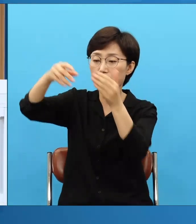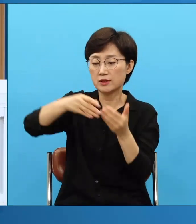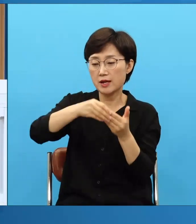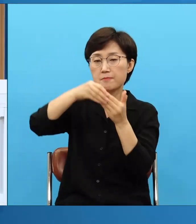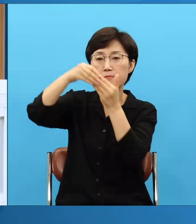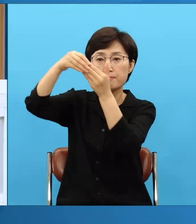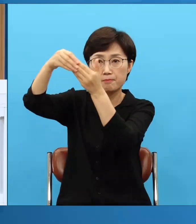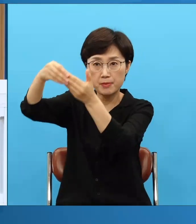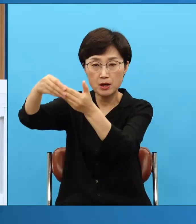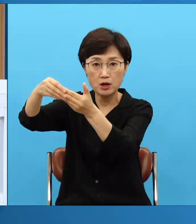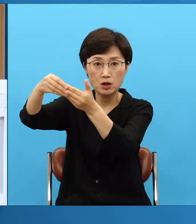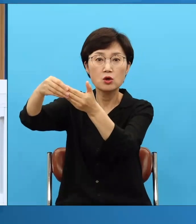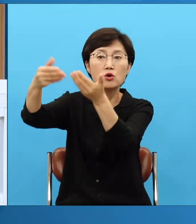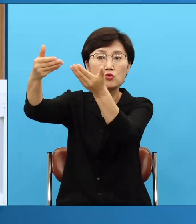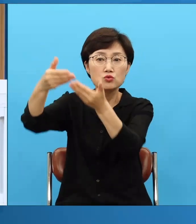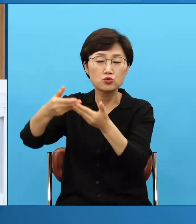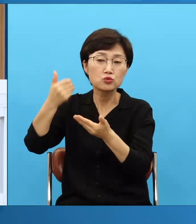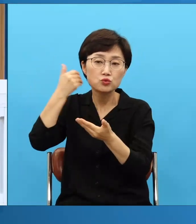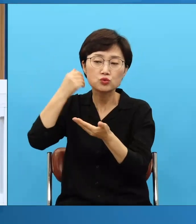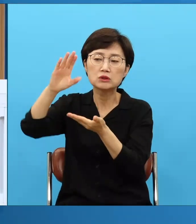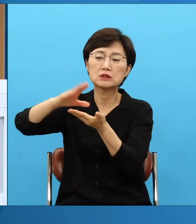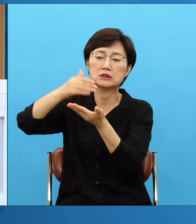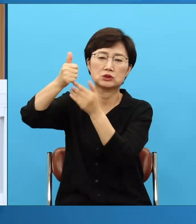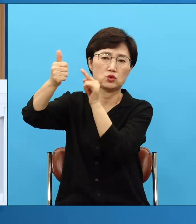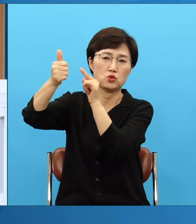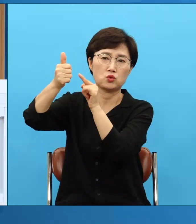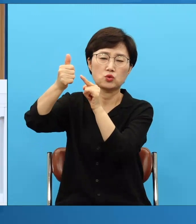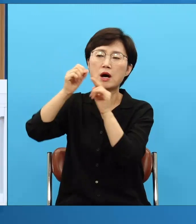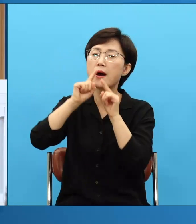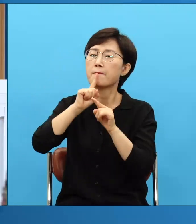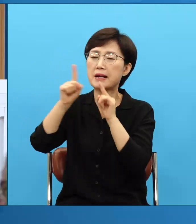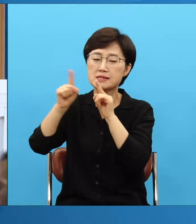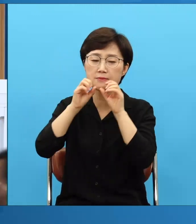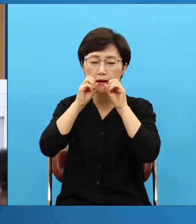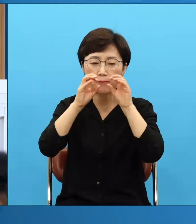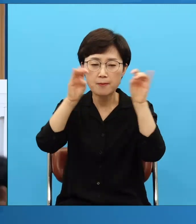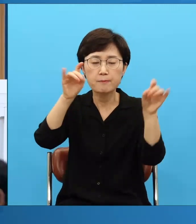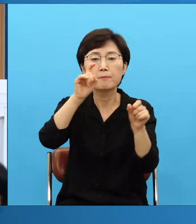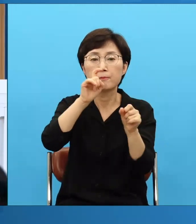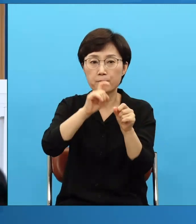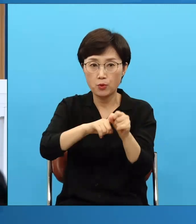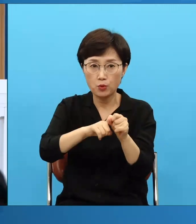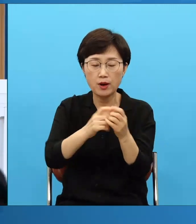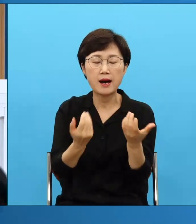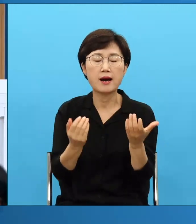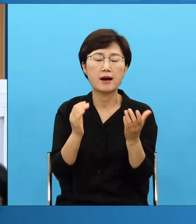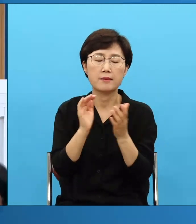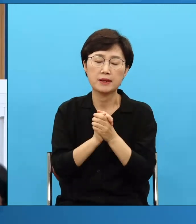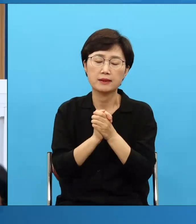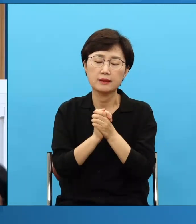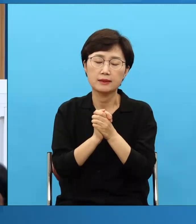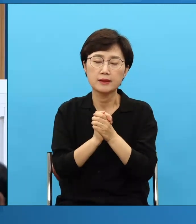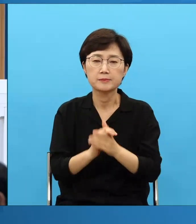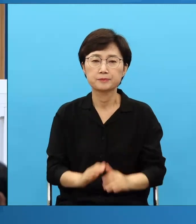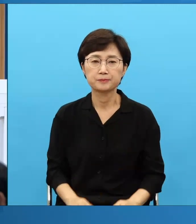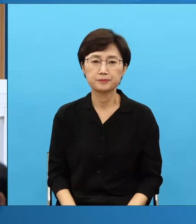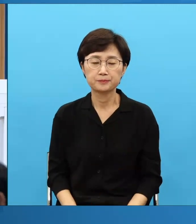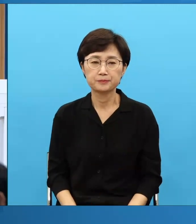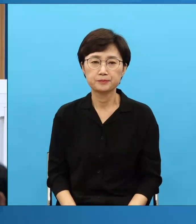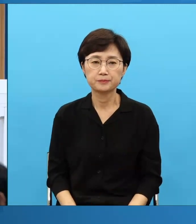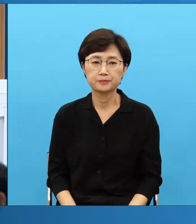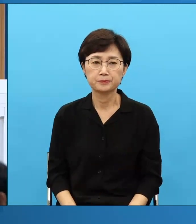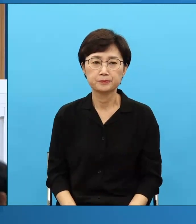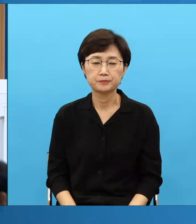하시니 아름다운 덕을 선포하게 하려 하심이라. 아멘. But you are a chosen people, a royal priesthood, a